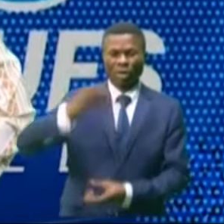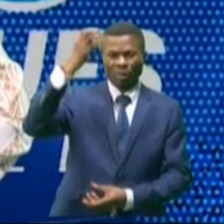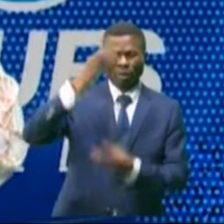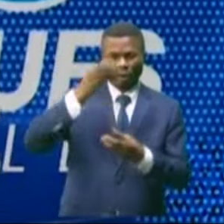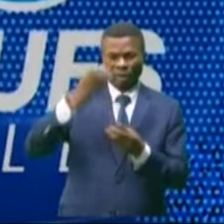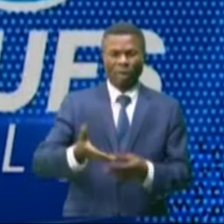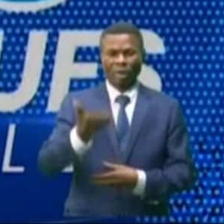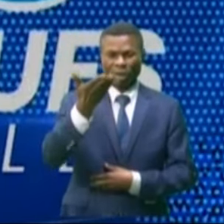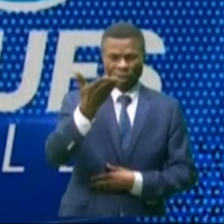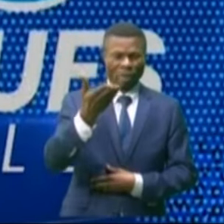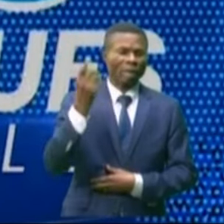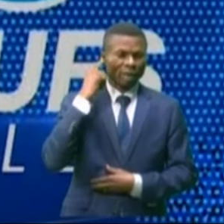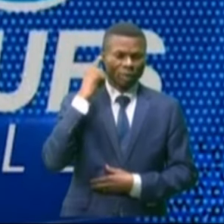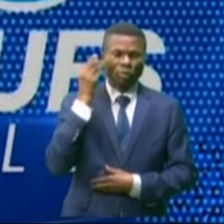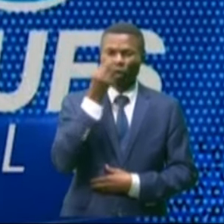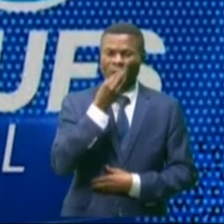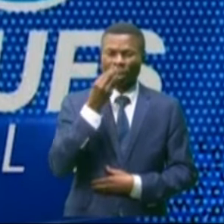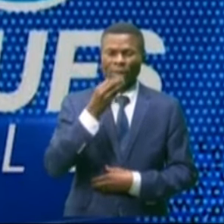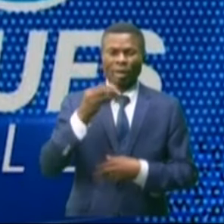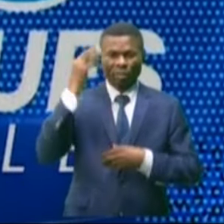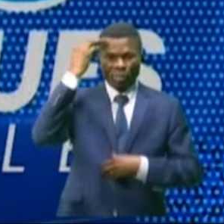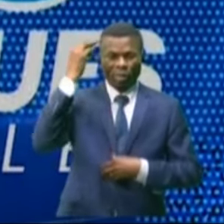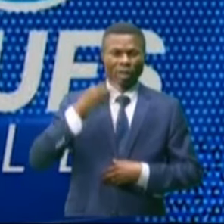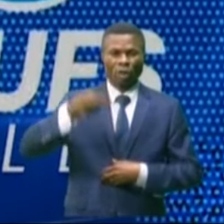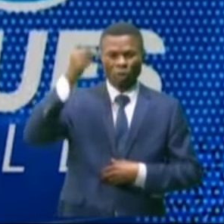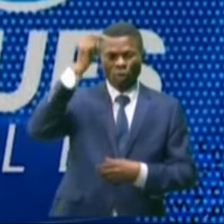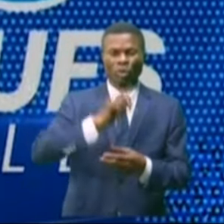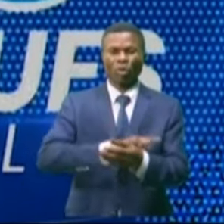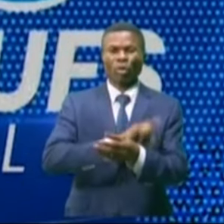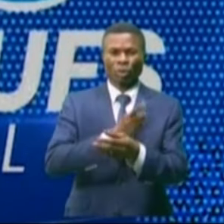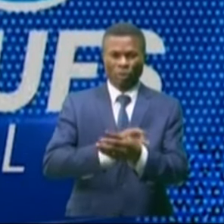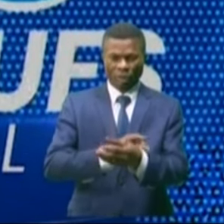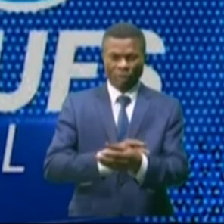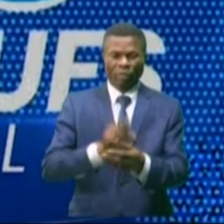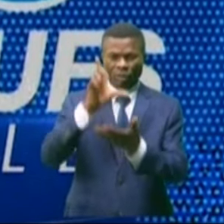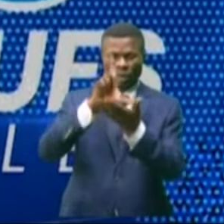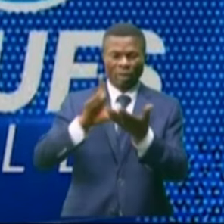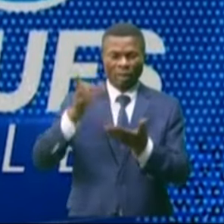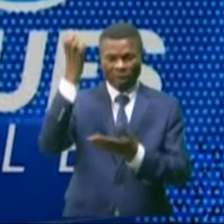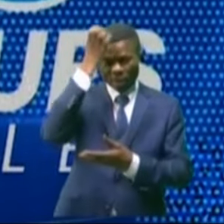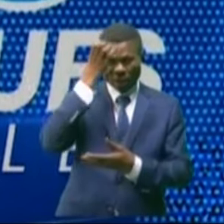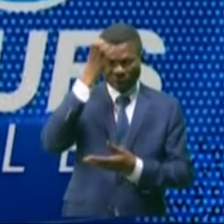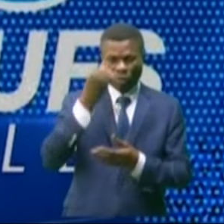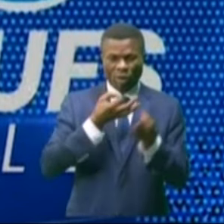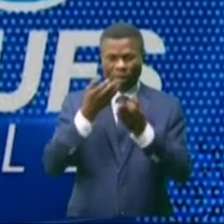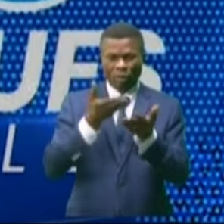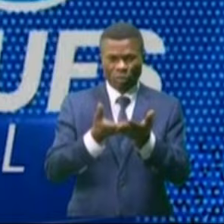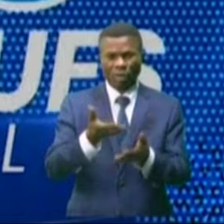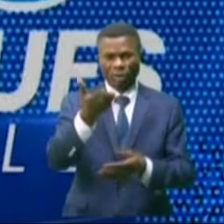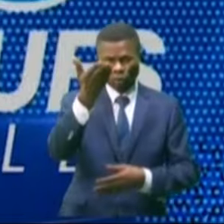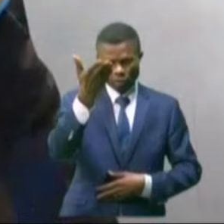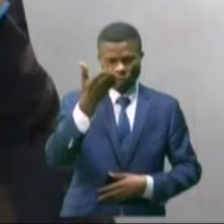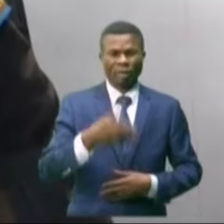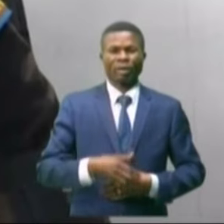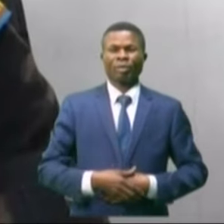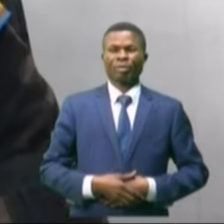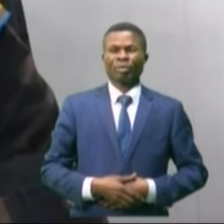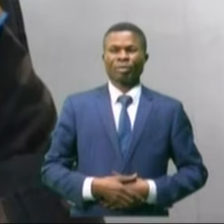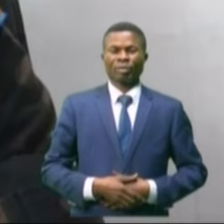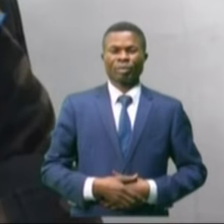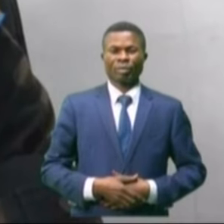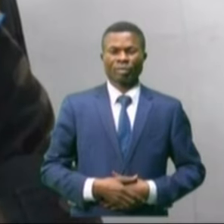le porte-parole de FARDC Nord Kivu, le lieutenant-colonel Djikakaiko Guillaume.